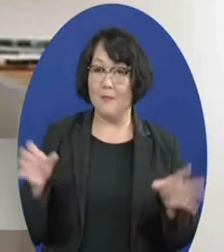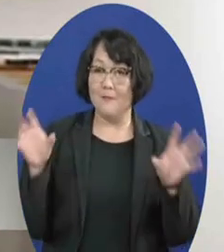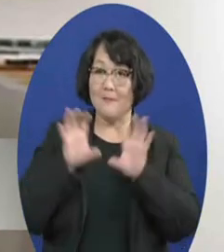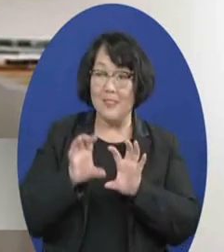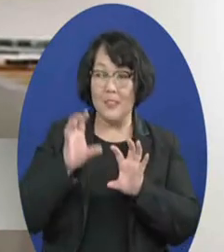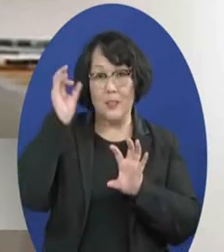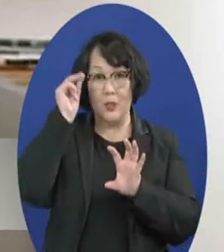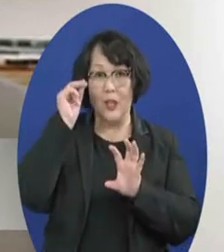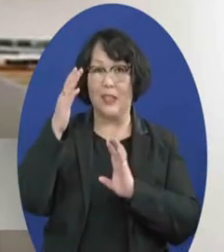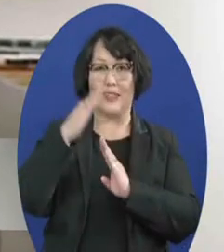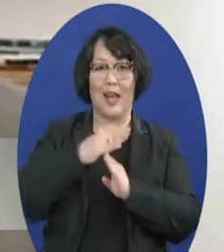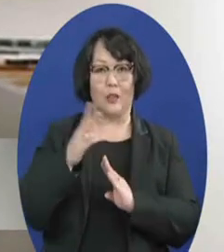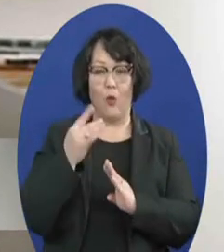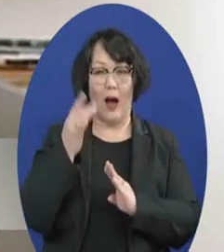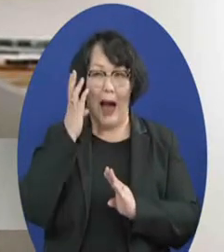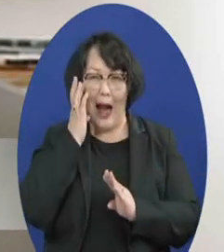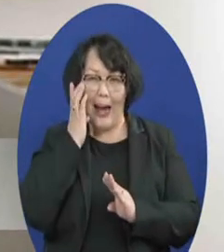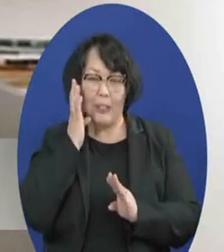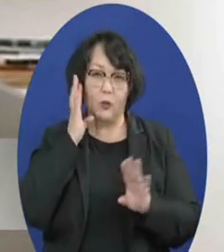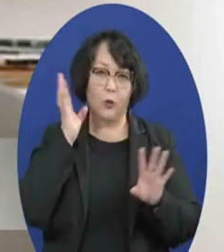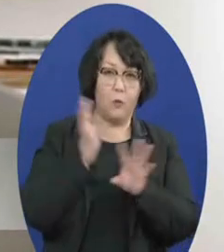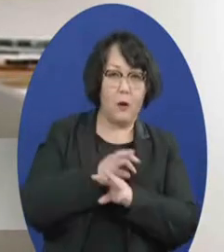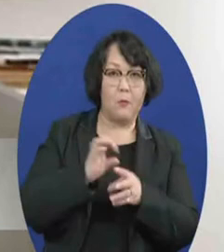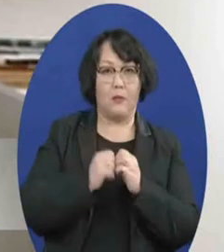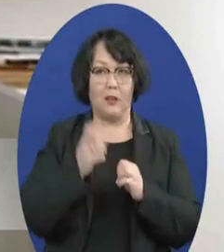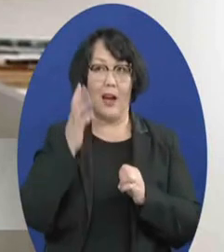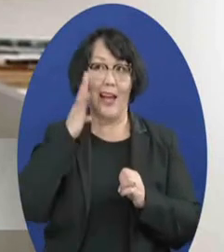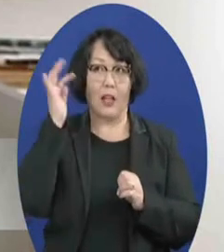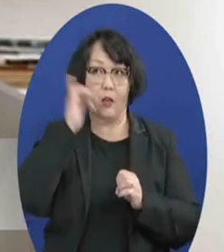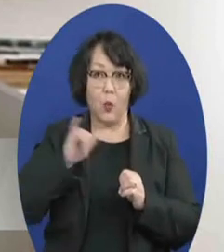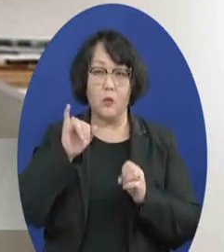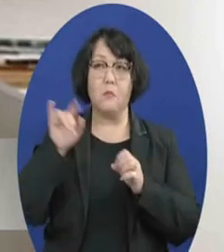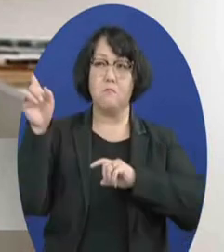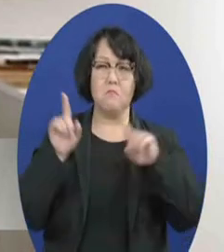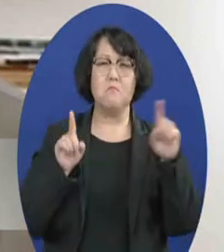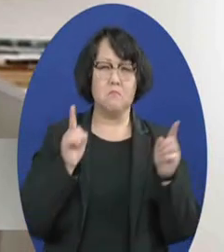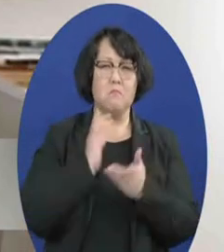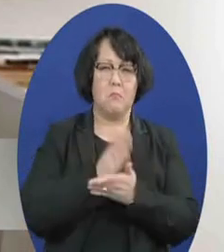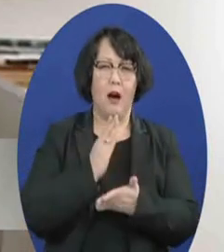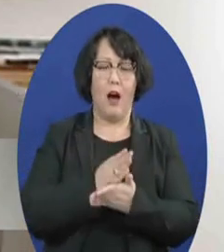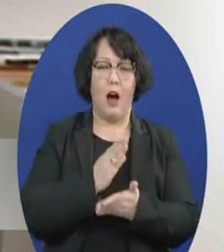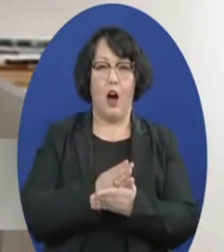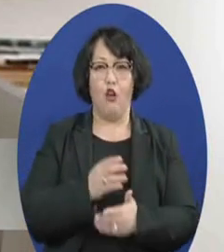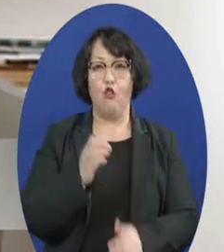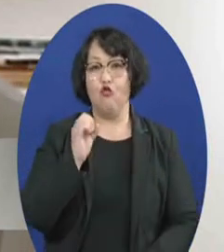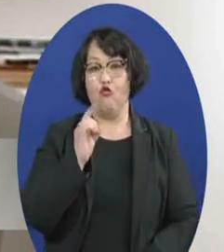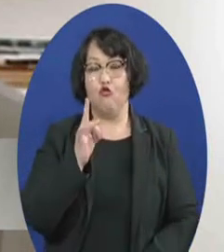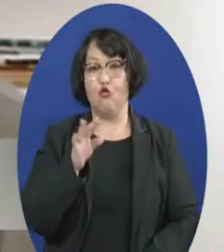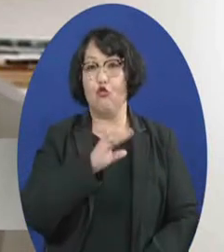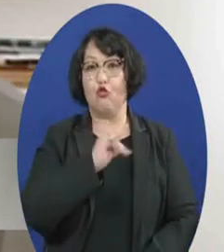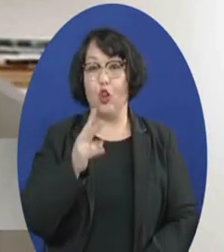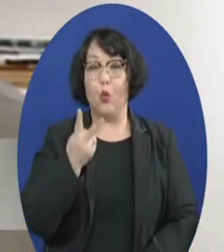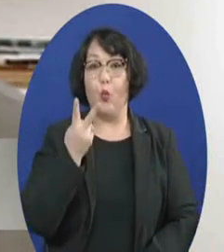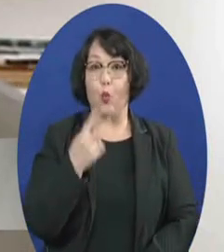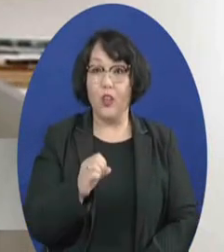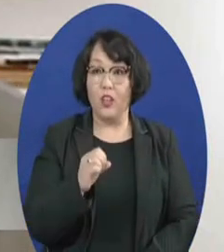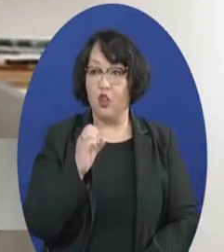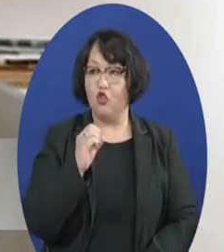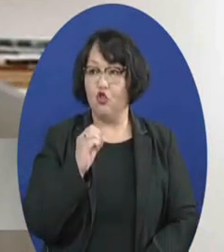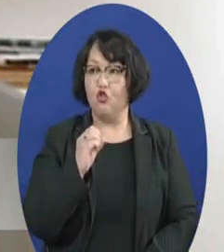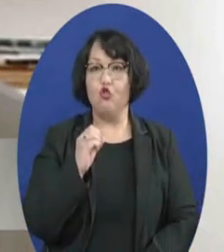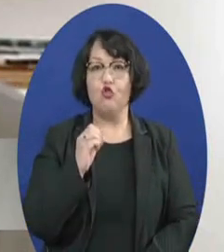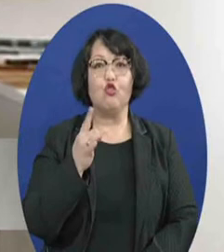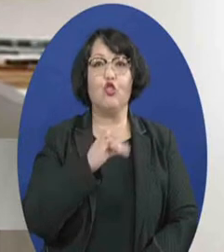болох тасалдуулахгүй арга хэмжээ авч байна. Өөрөөр хэлэх юм бол ердийн үеэс өөрчлөгдсөн цөөхөн хүүхдээр нь сургах эсвэл